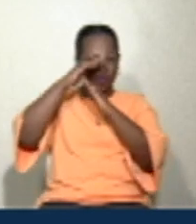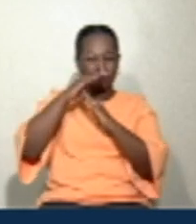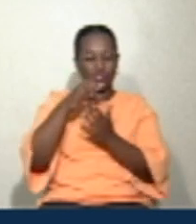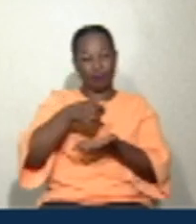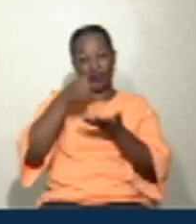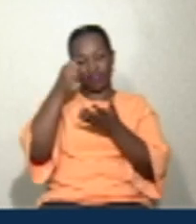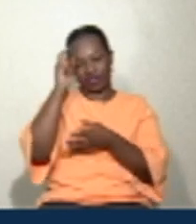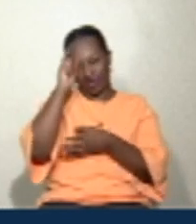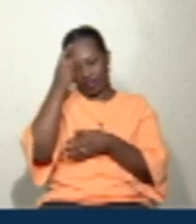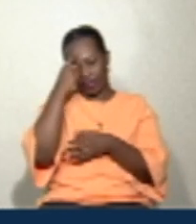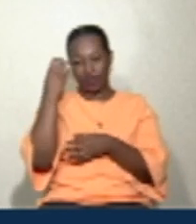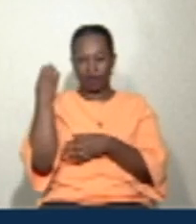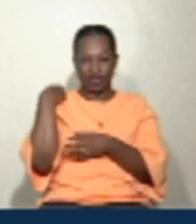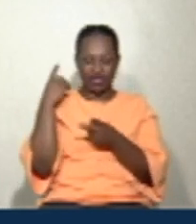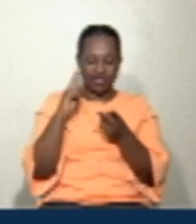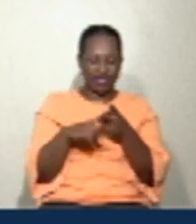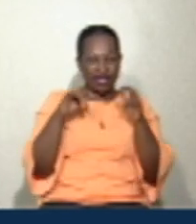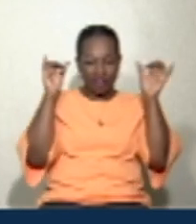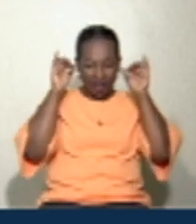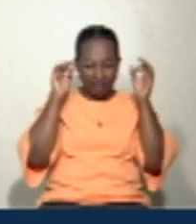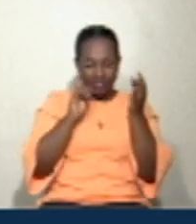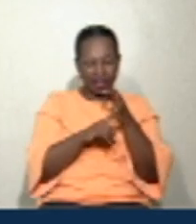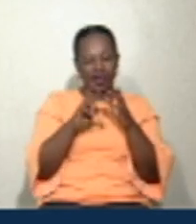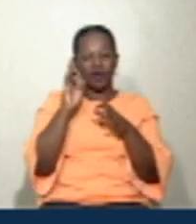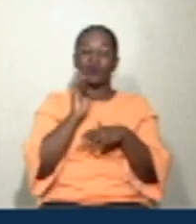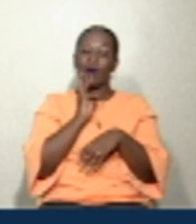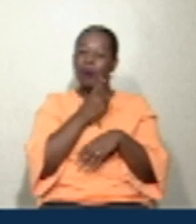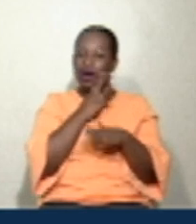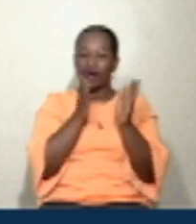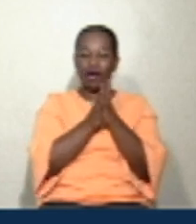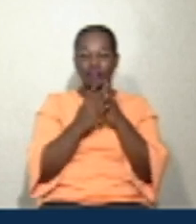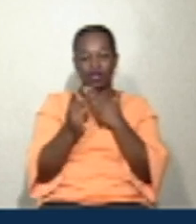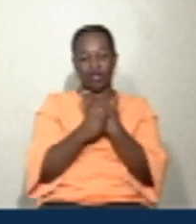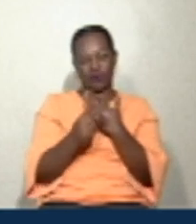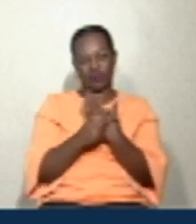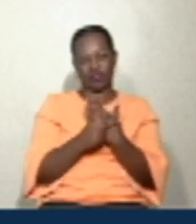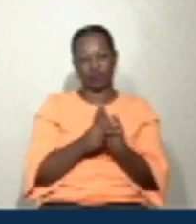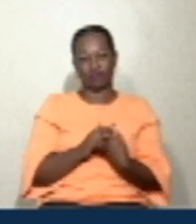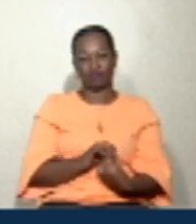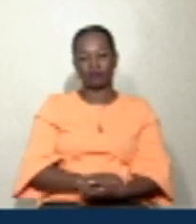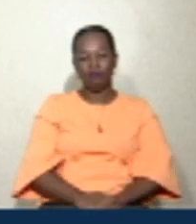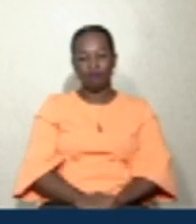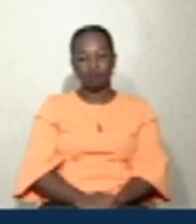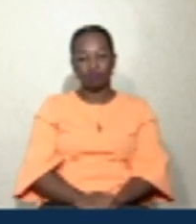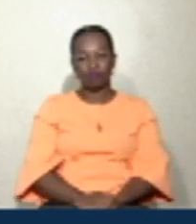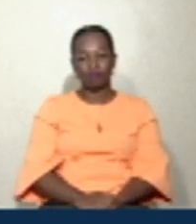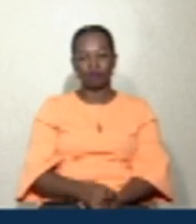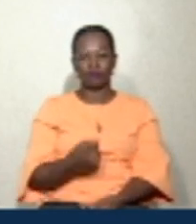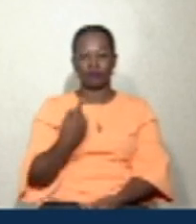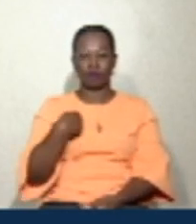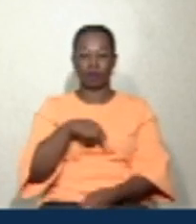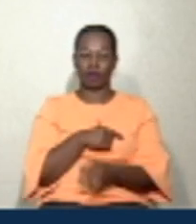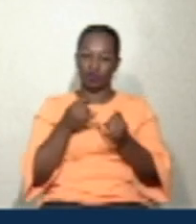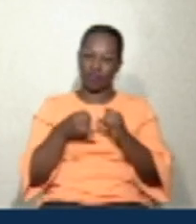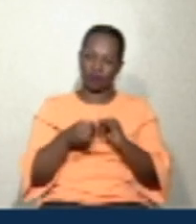turere turimo Bugesera, Nyagatare, Rwamagana ndetse na Kayonza. Kwizera John Patrick dufite inkuru irambuye ko tuzashyira mu bikorwa